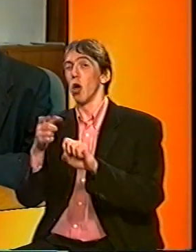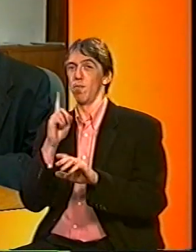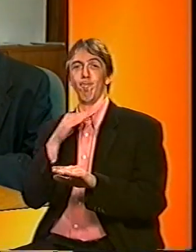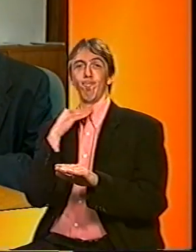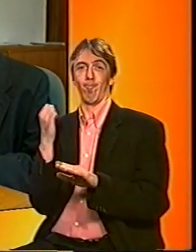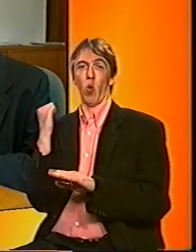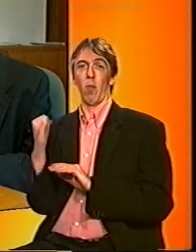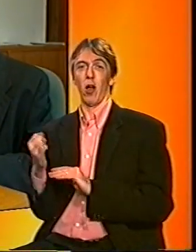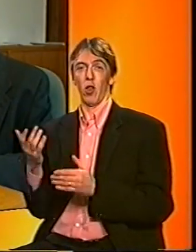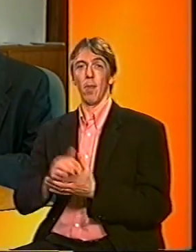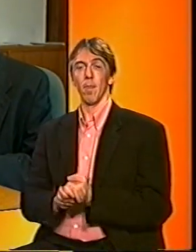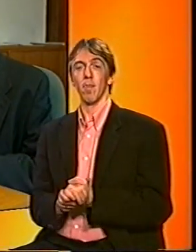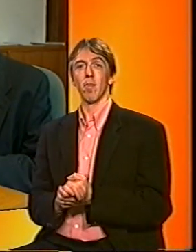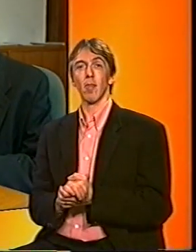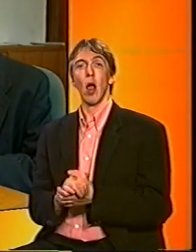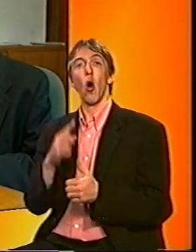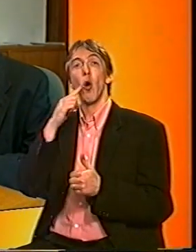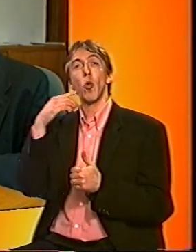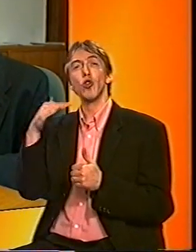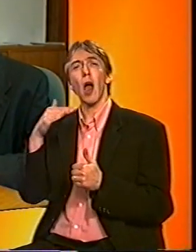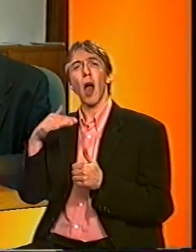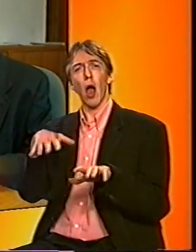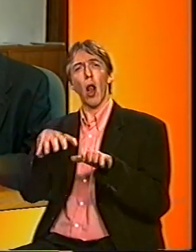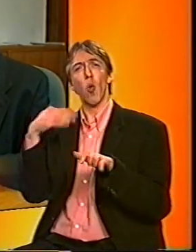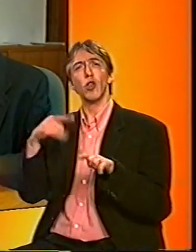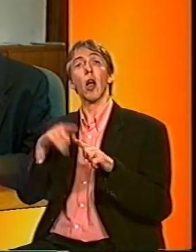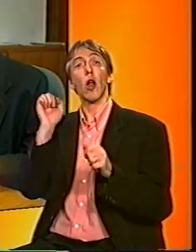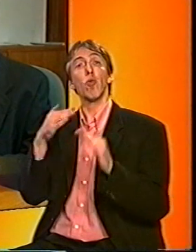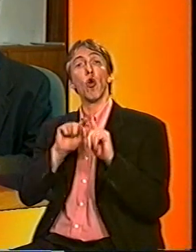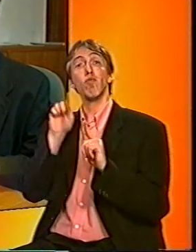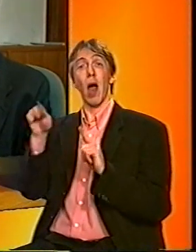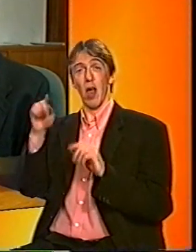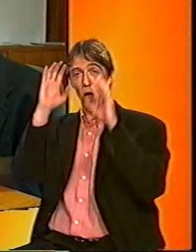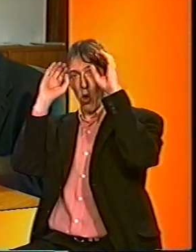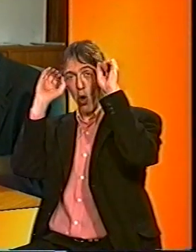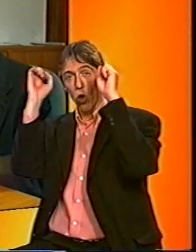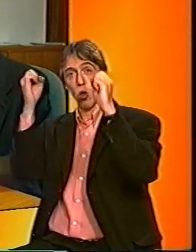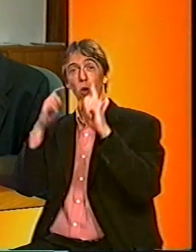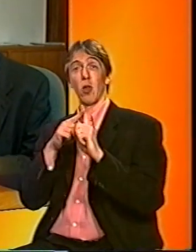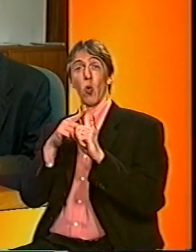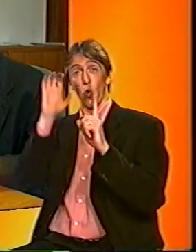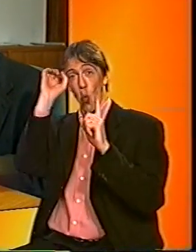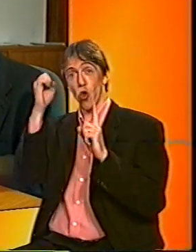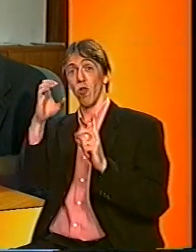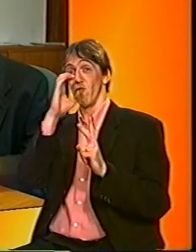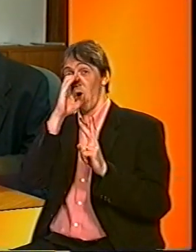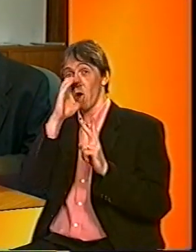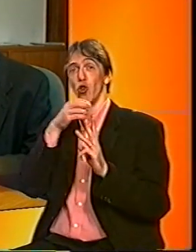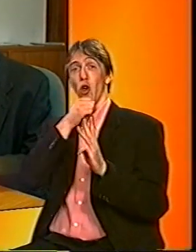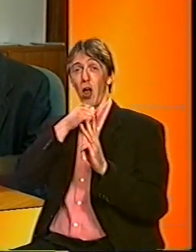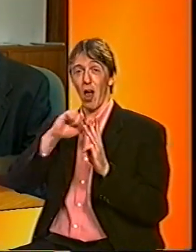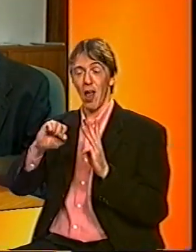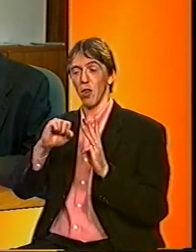Mond en klauwzeer kan optreden bij runderen. Het kan voorkomen bij varkens, het kan voorkomen bij geiten,